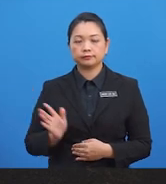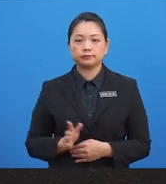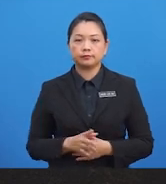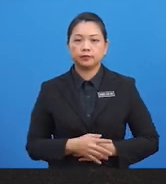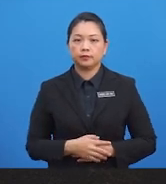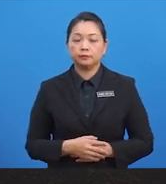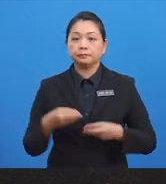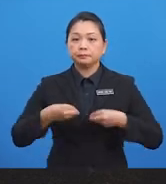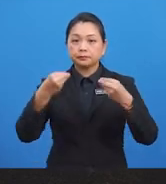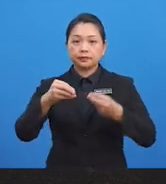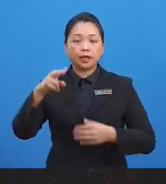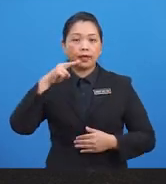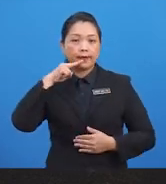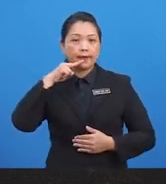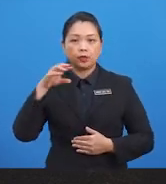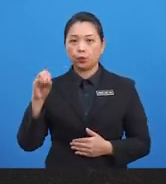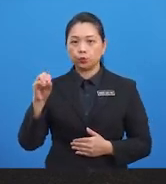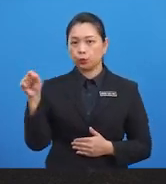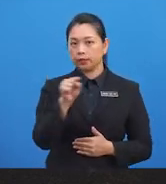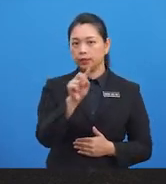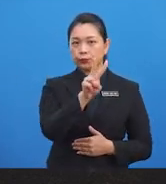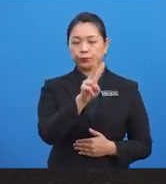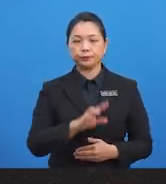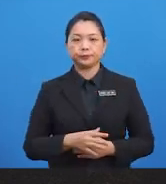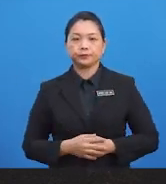bagi had 0 hingga 2.